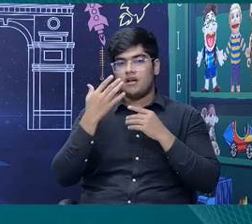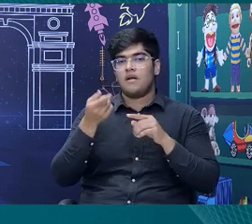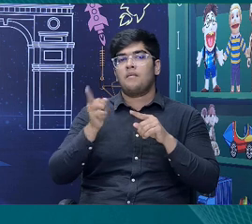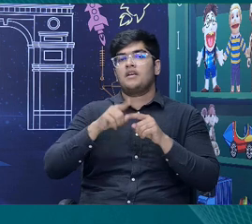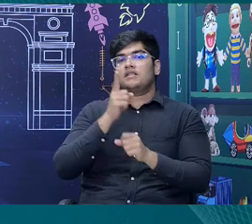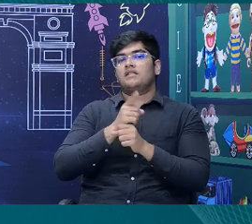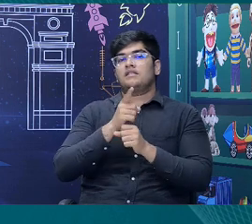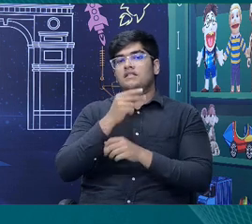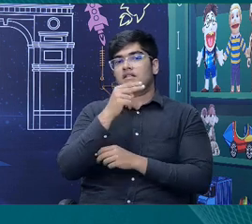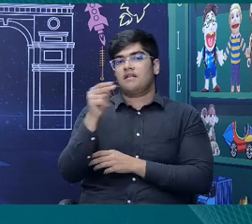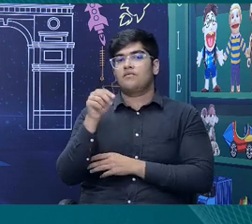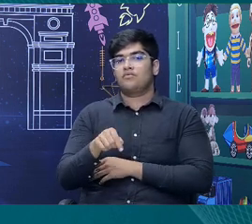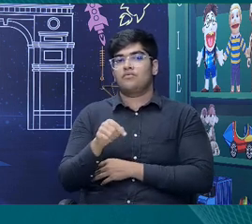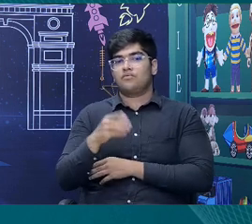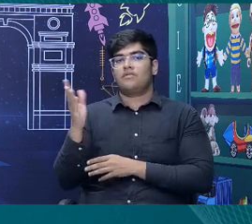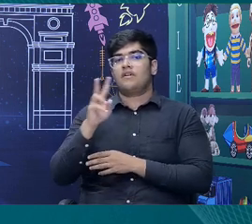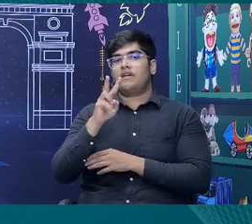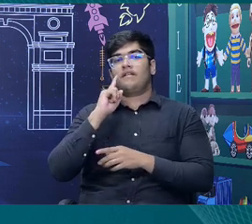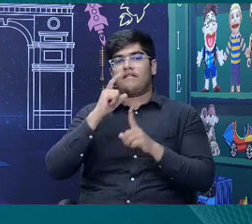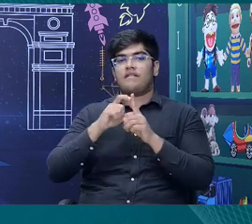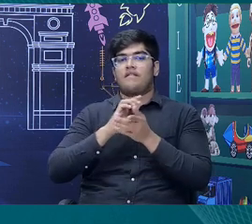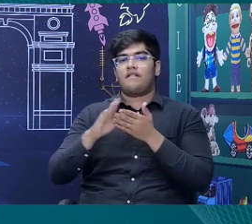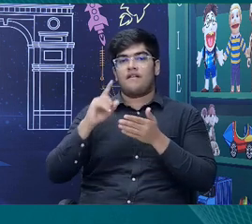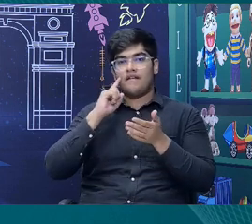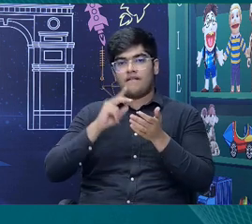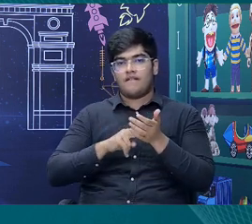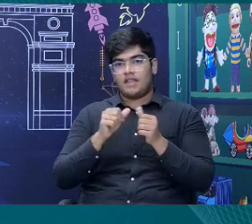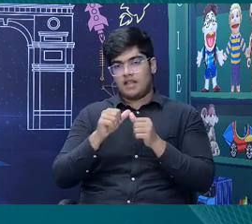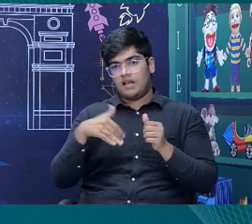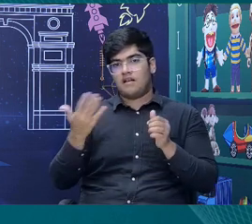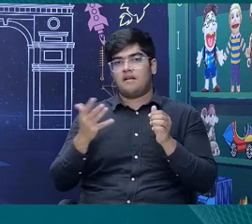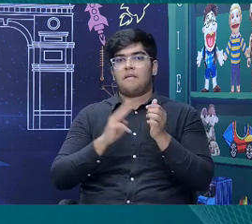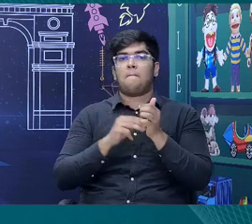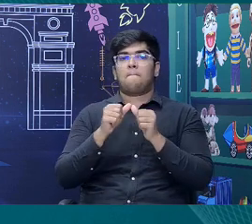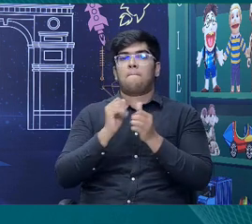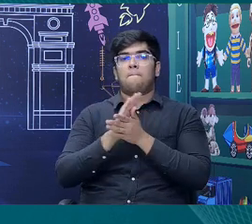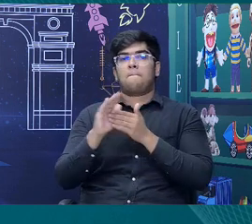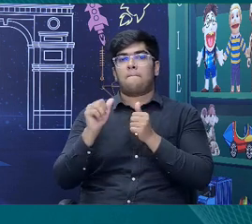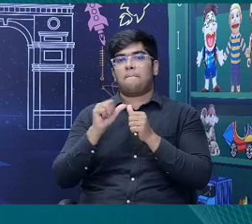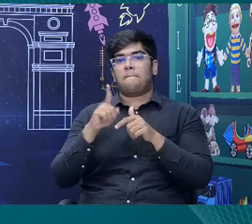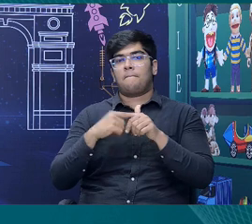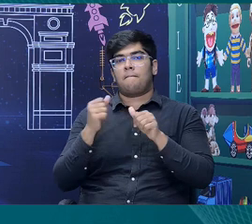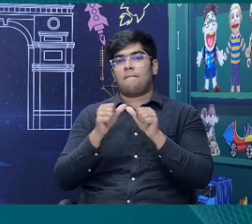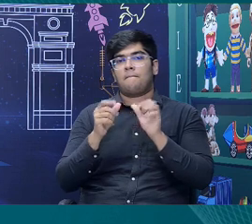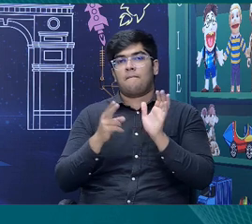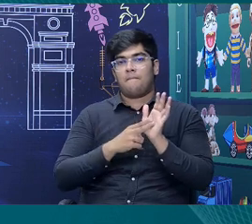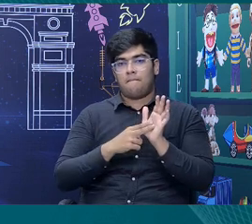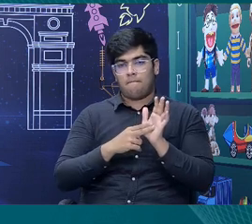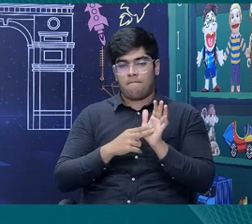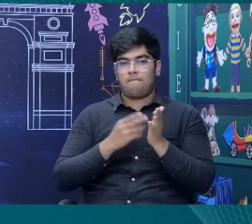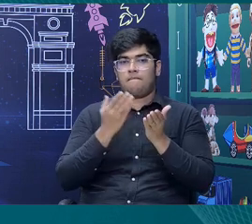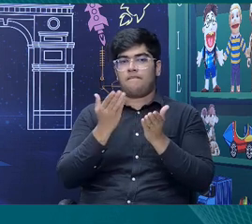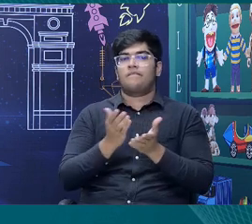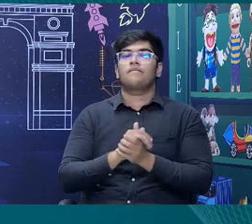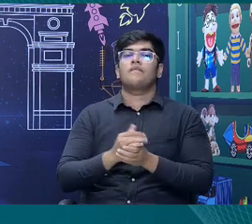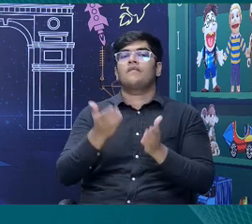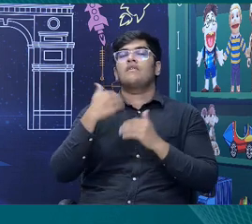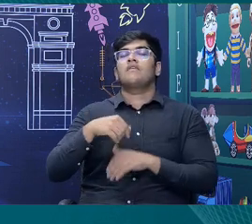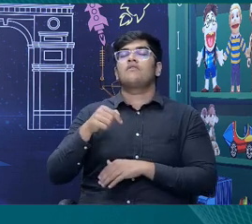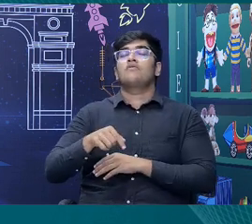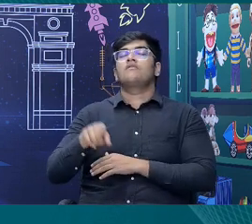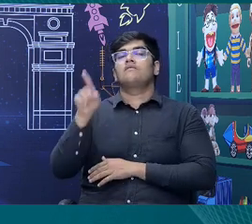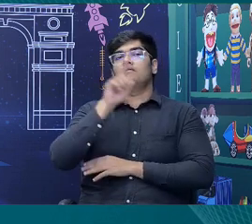जो कि आज के हमारे एक्सपर्ट है विधिना और आप उनका नाम लिख सकते हैं और डेट ऑफ द सेशन जो कि आज की है फर्स्ट ऑफ सितंबर